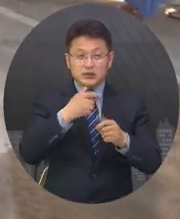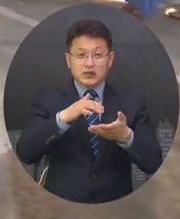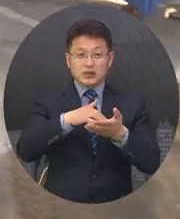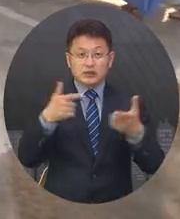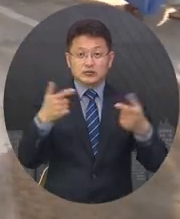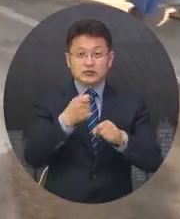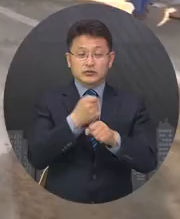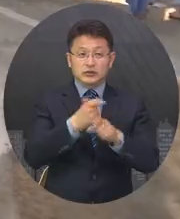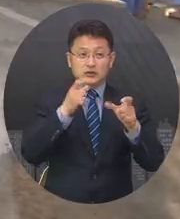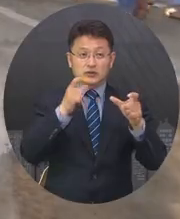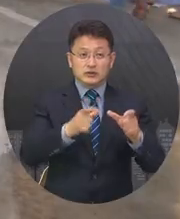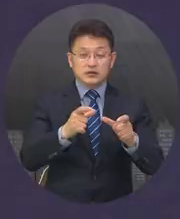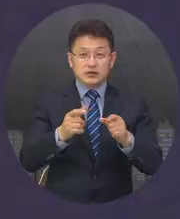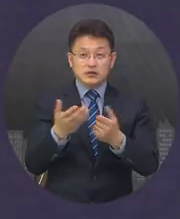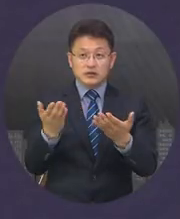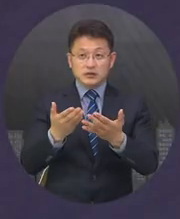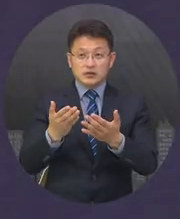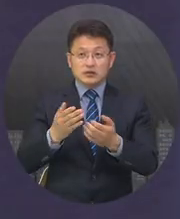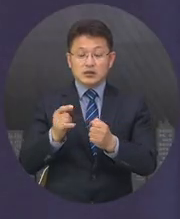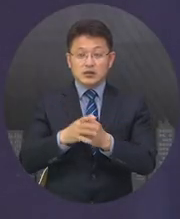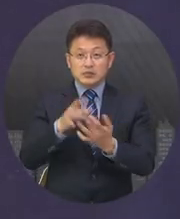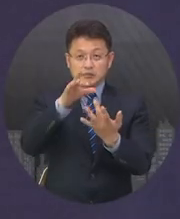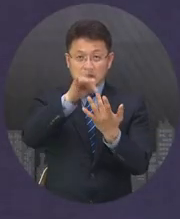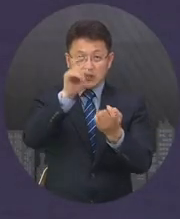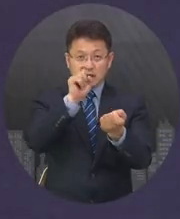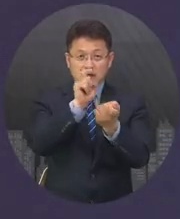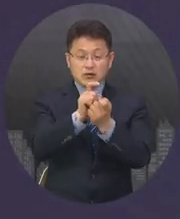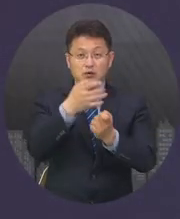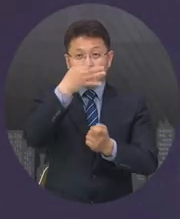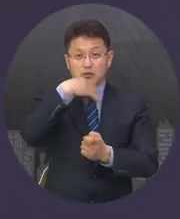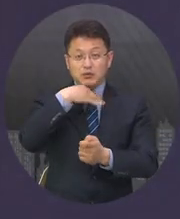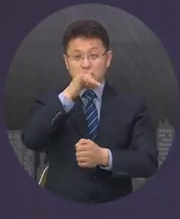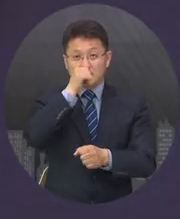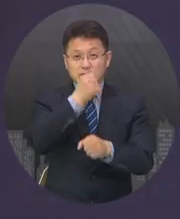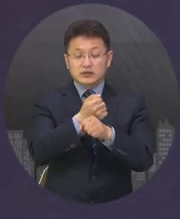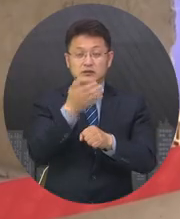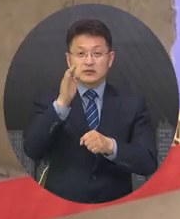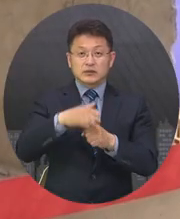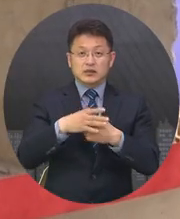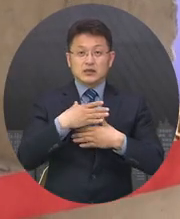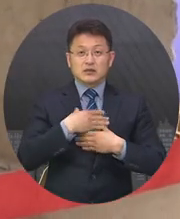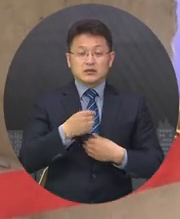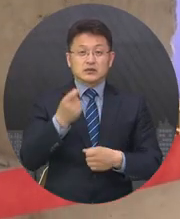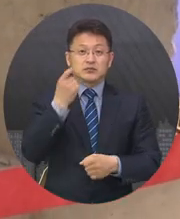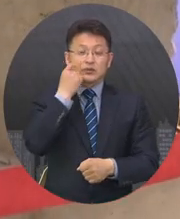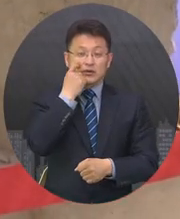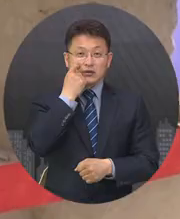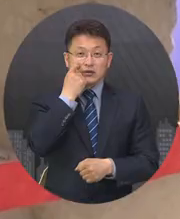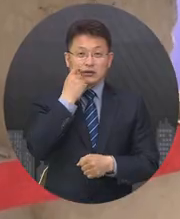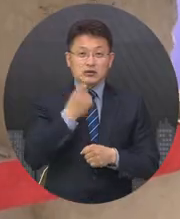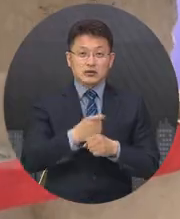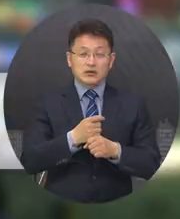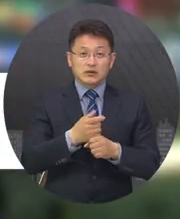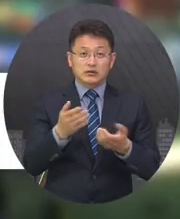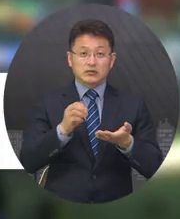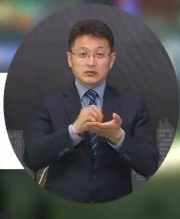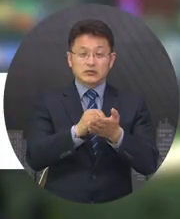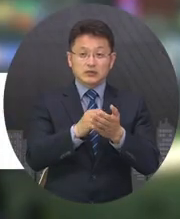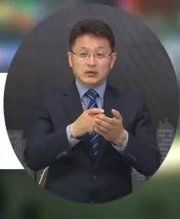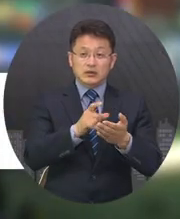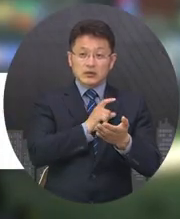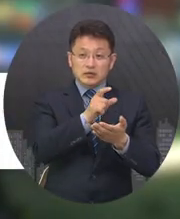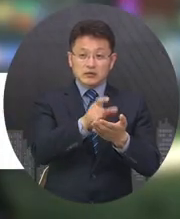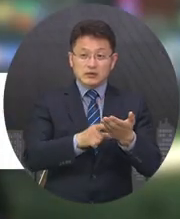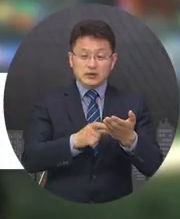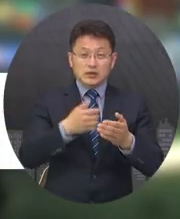감소와 지역별, 업종별 핀셋 방역 효과로 보이지만 아직 안심할 순 없습니다. 출입자 명부를